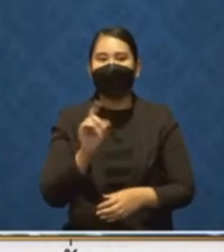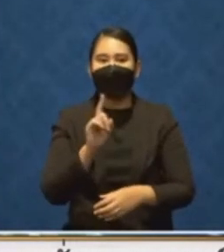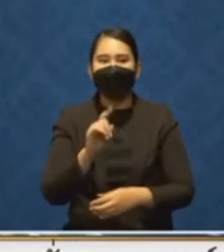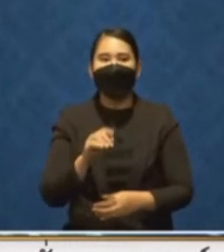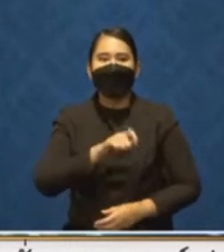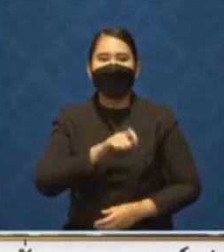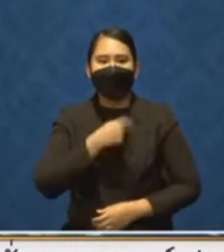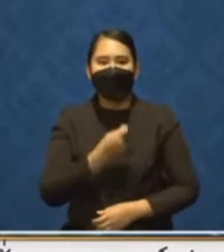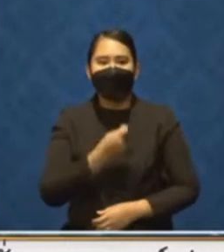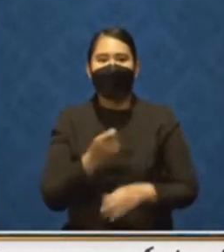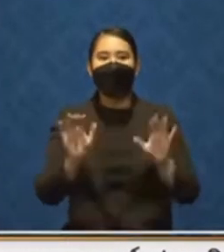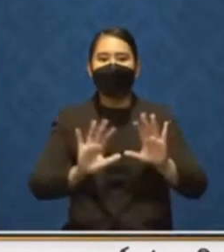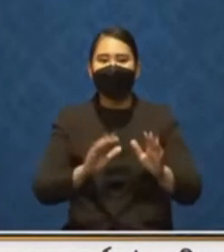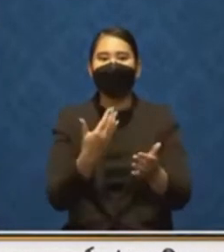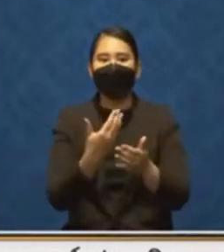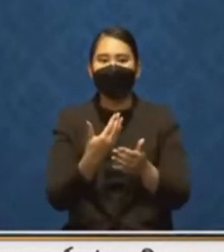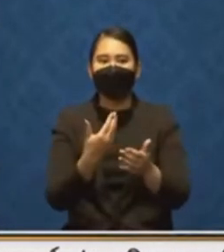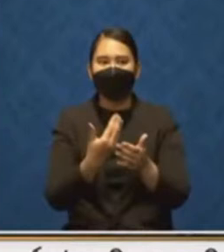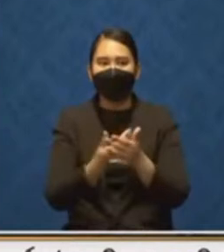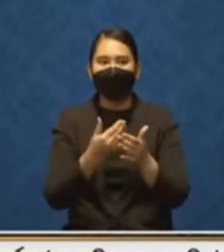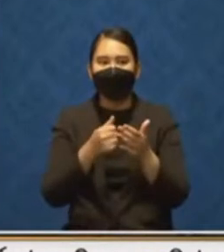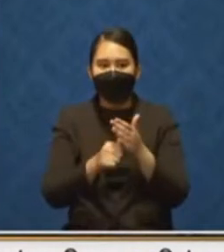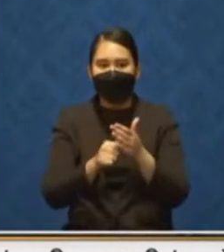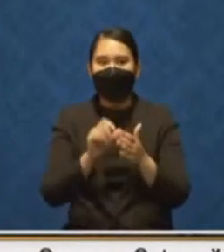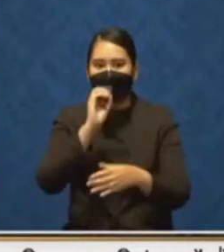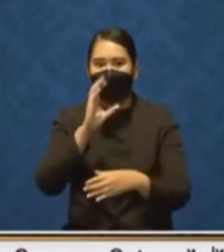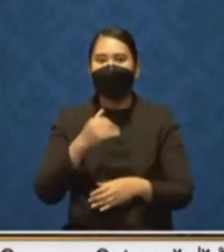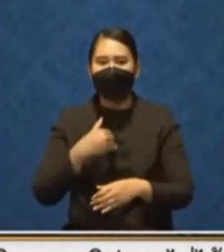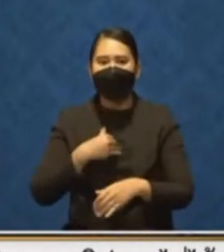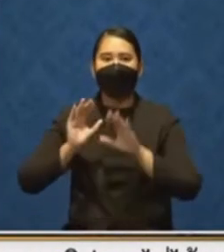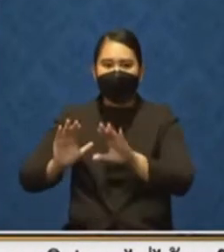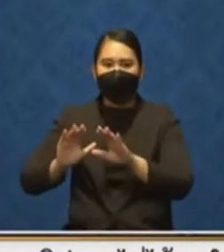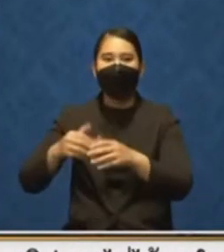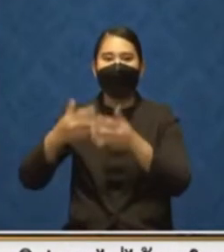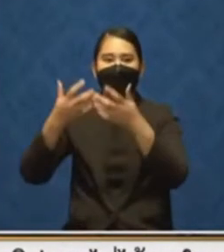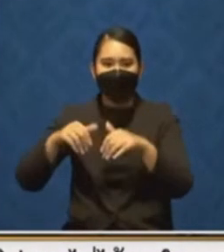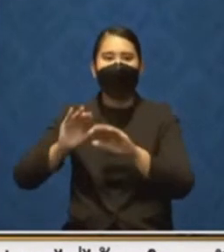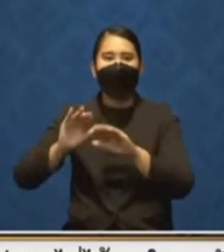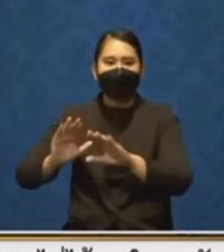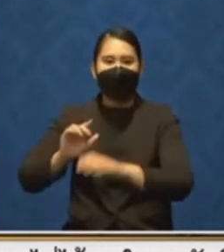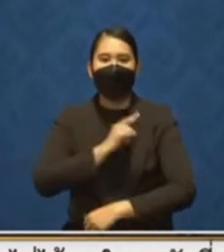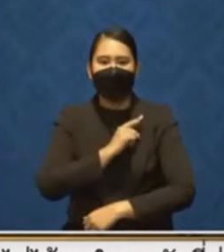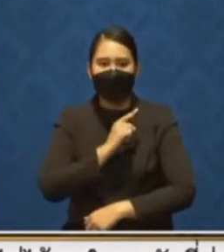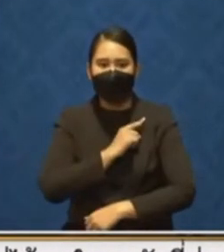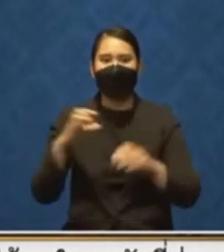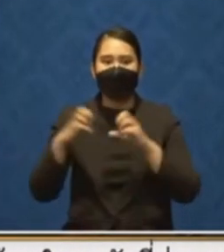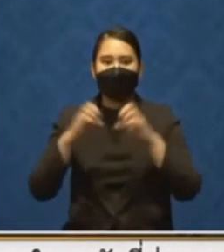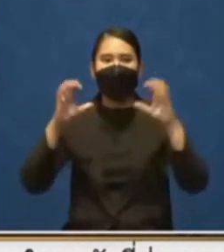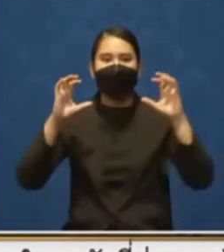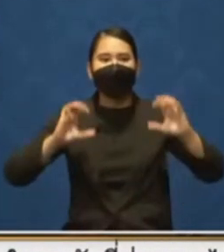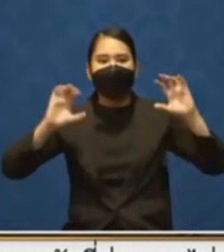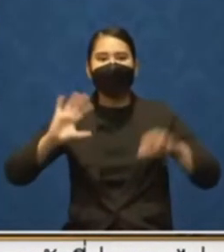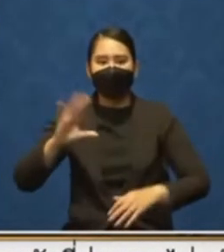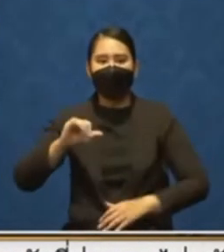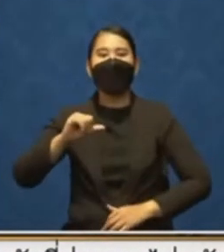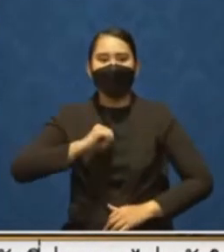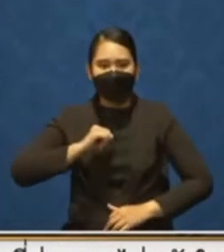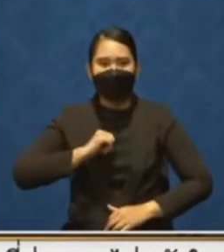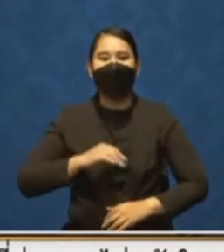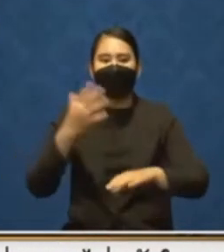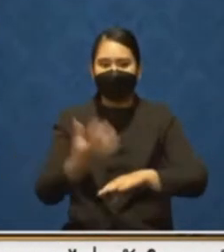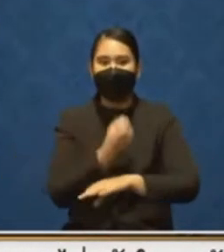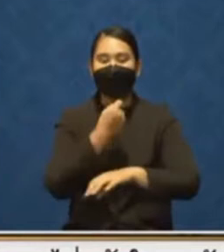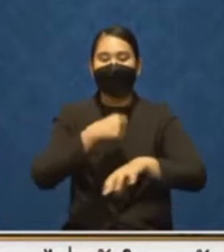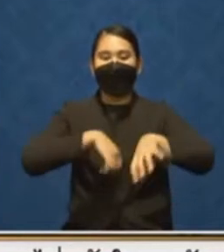และไอ้นี่ตัวนี้บอกให้ลองกันแบกแล้วไปก่อนอย่ามายุ่งอย่ามายิ้มกับรัฐบาลเดียวกูแช่อำนาจรัฐจัดการกับมึงนี้มาตรการ